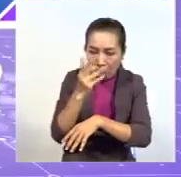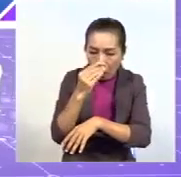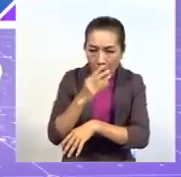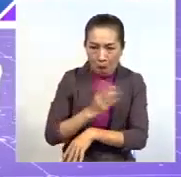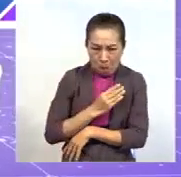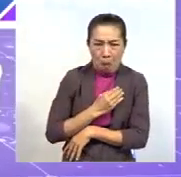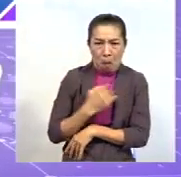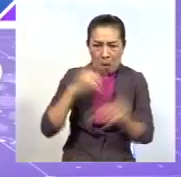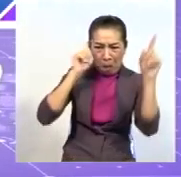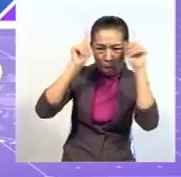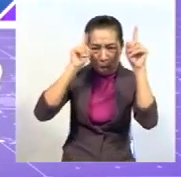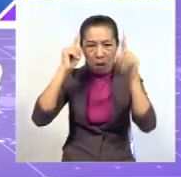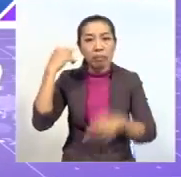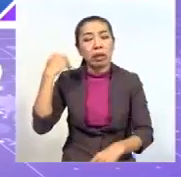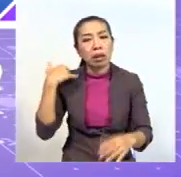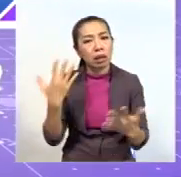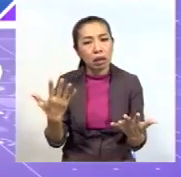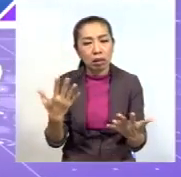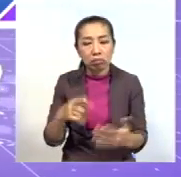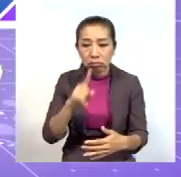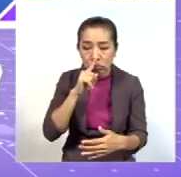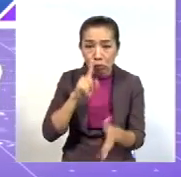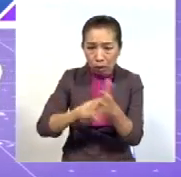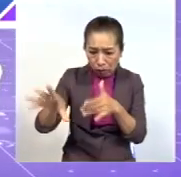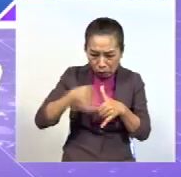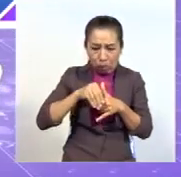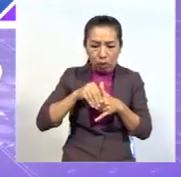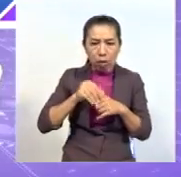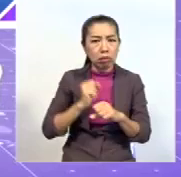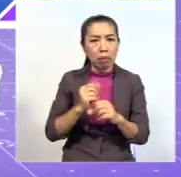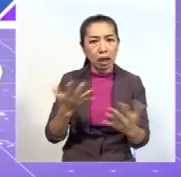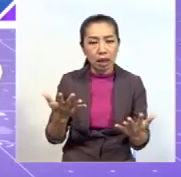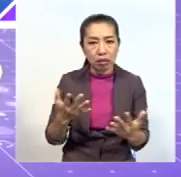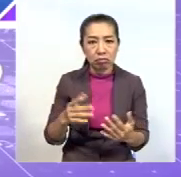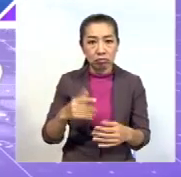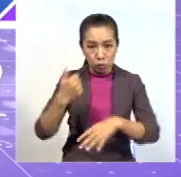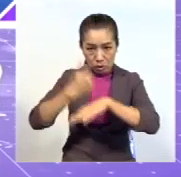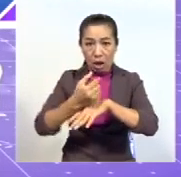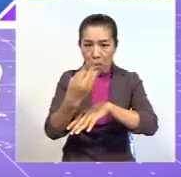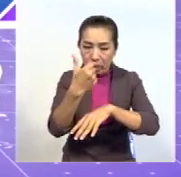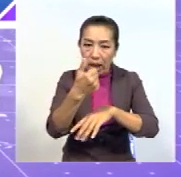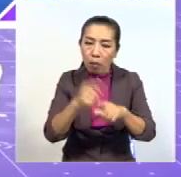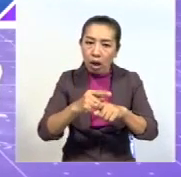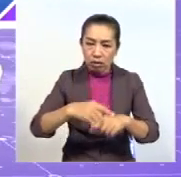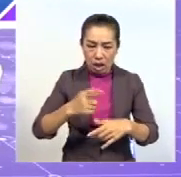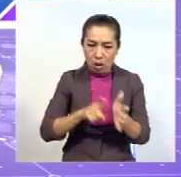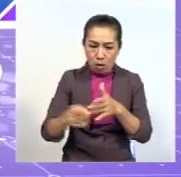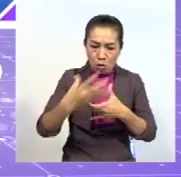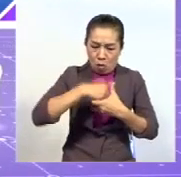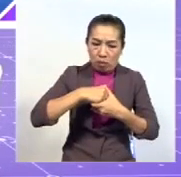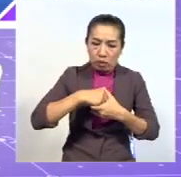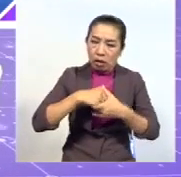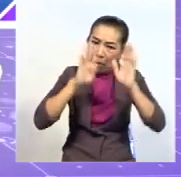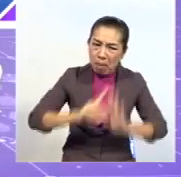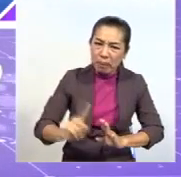ตื่นตระหนกวิตกกังวลกันไปหมดนะคะถ้าได้รับเชื้อนี้มาแล้วเนี่ยอยากให้ท่านอธิบดีย้ำหน่อยว่าอาการมันจะเป็นยังไงความรุน